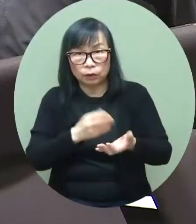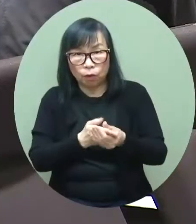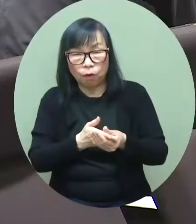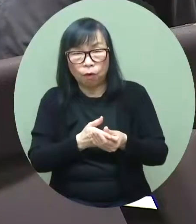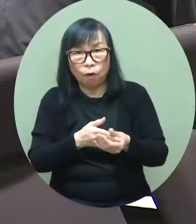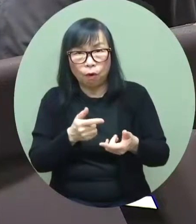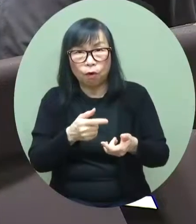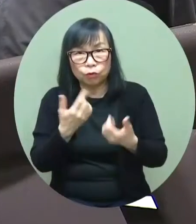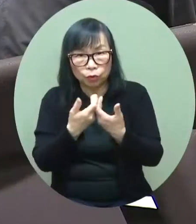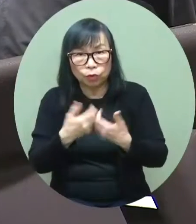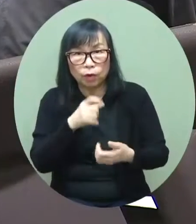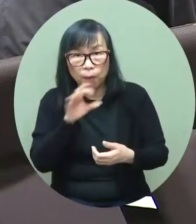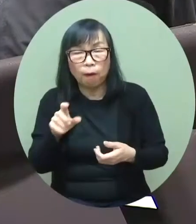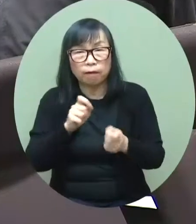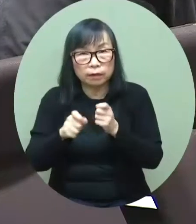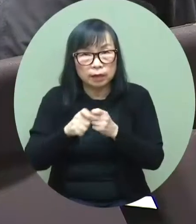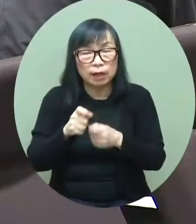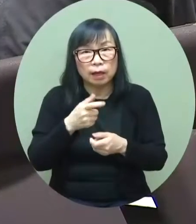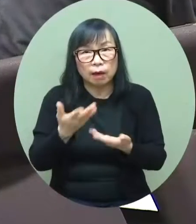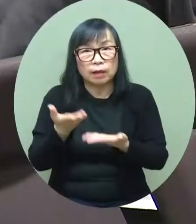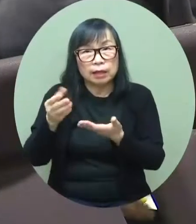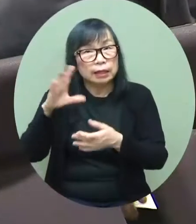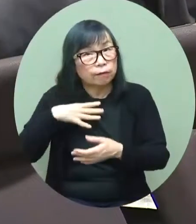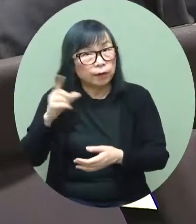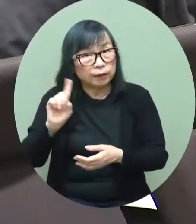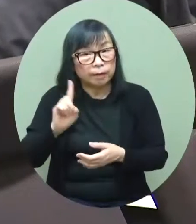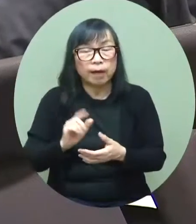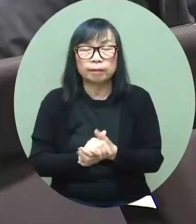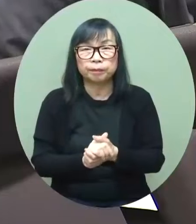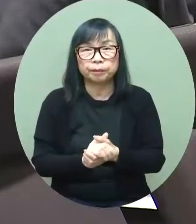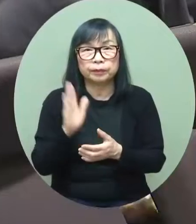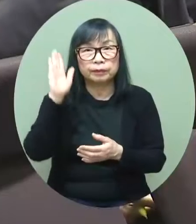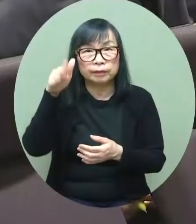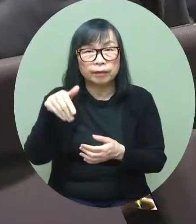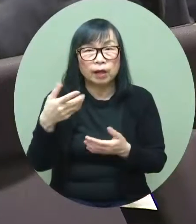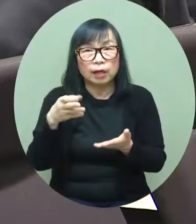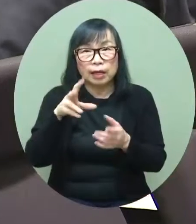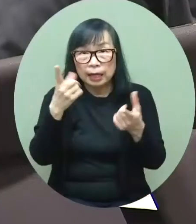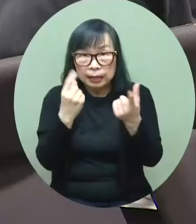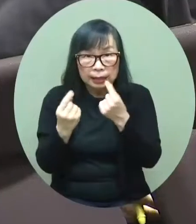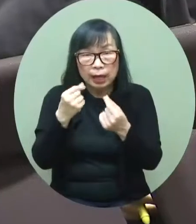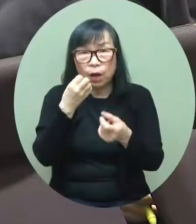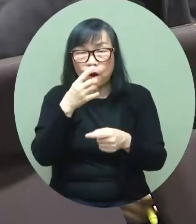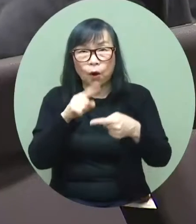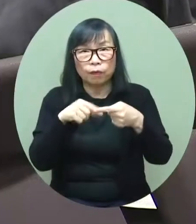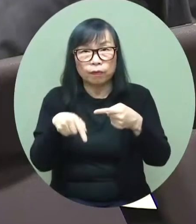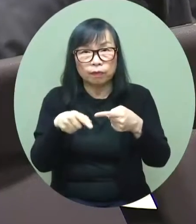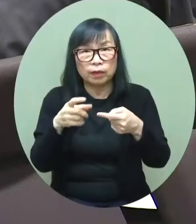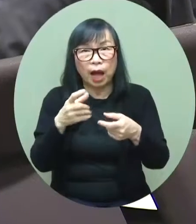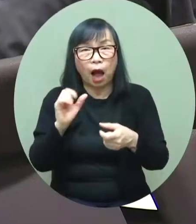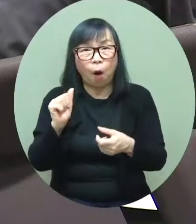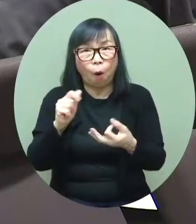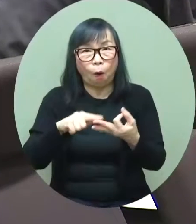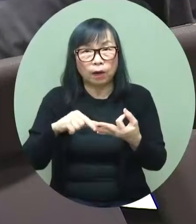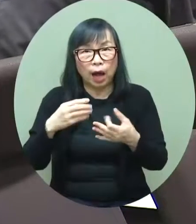即係呢啲嘅數據同埋分析啦？咁有嘅話，會情況係點樣呢？咁同埋嚟緊都會唔會參考今日港大即係孔教授嘅意